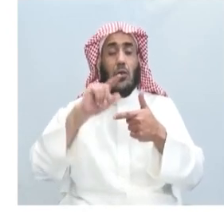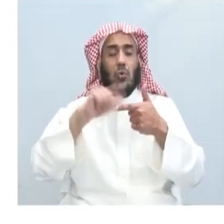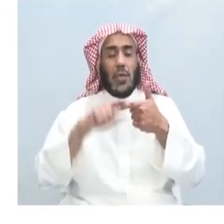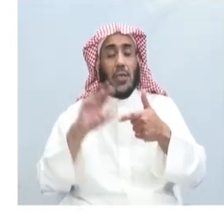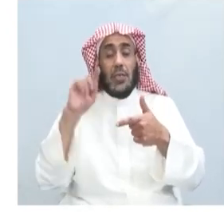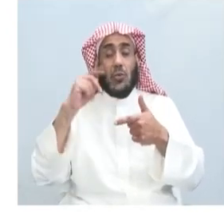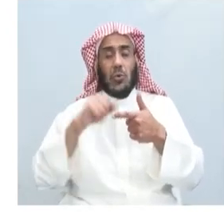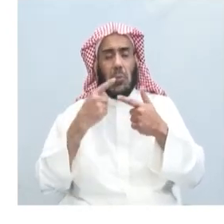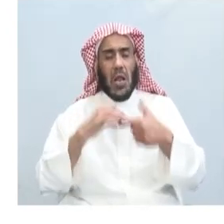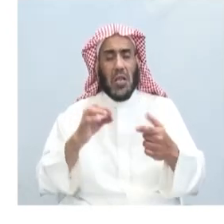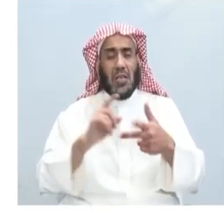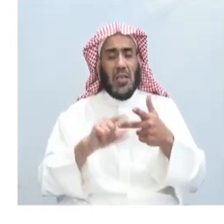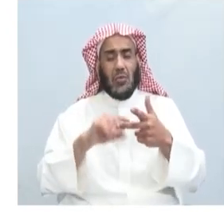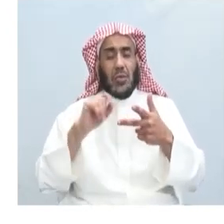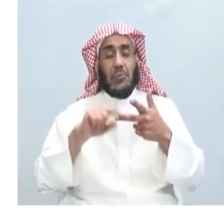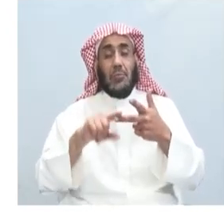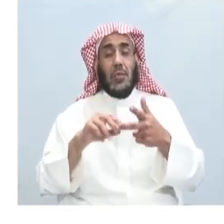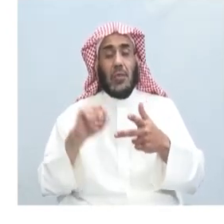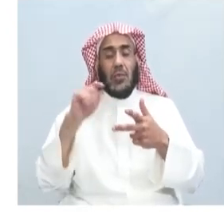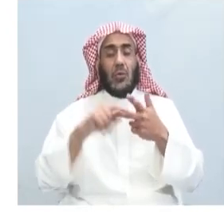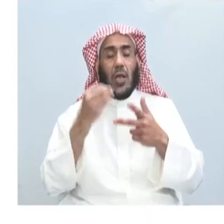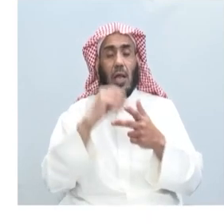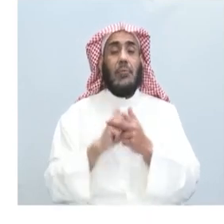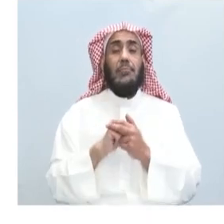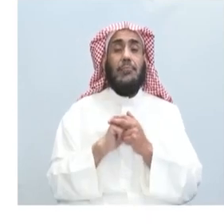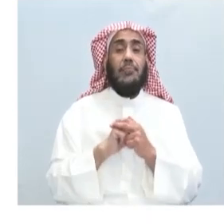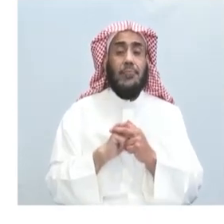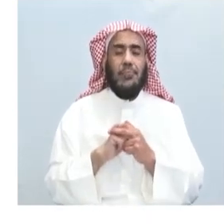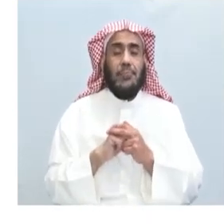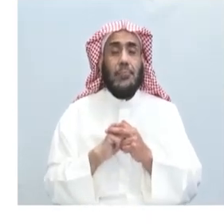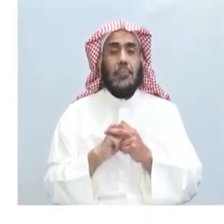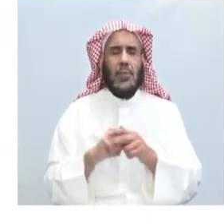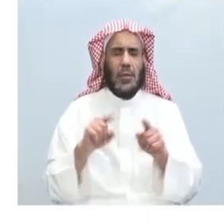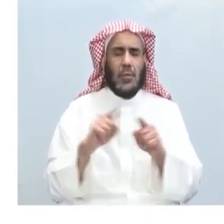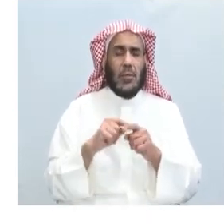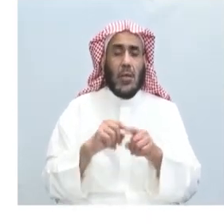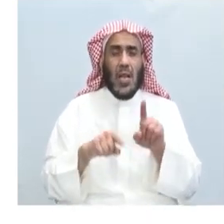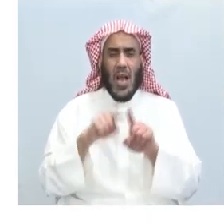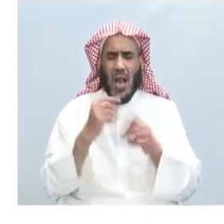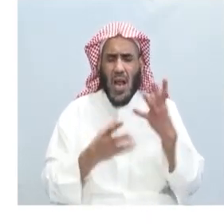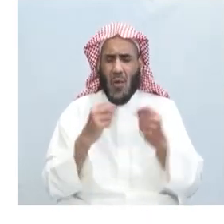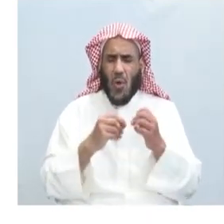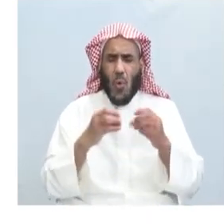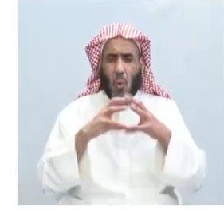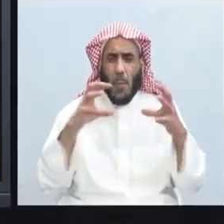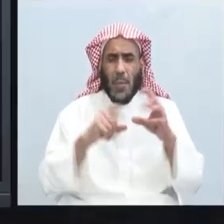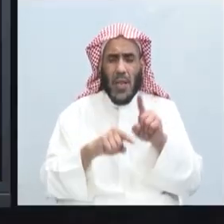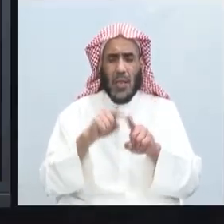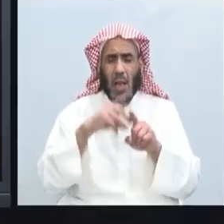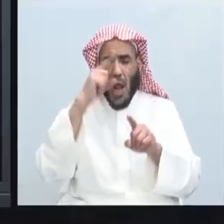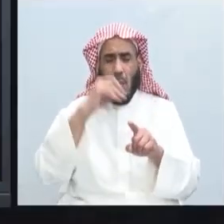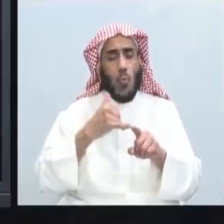الى السعر العادي ومن السعر العادي الى السعر الغذائي بالنسبه للحراره النوعيه هي كميه الحراره